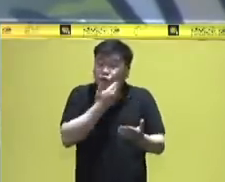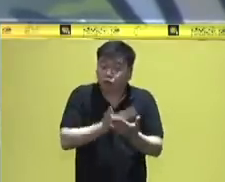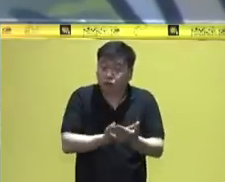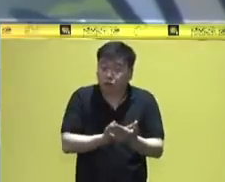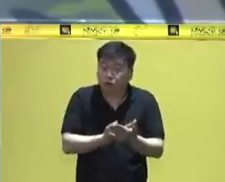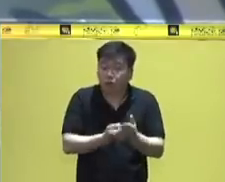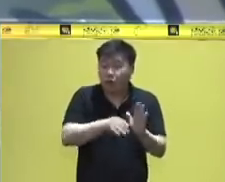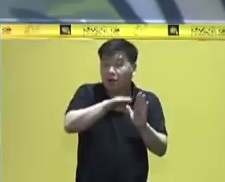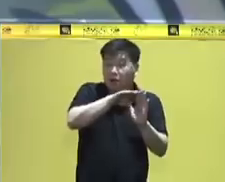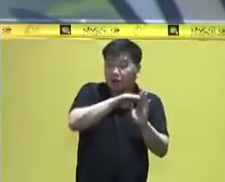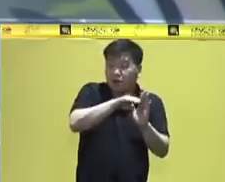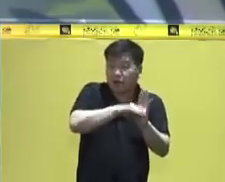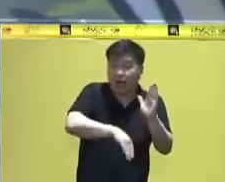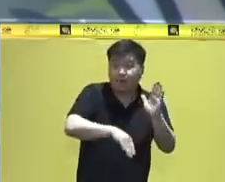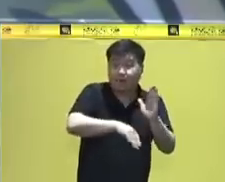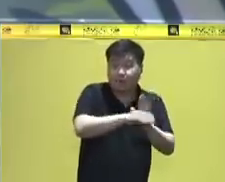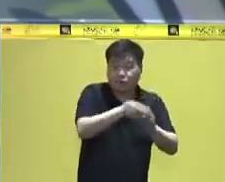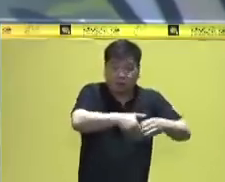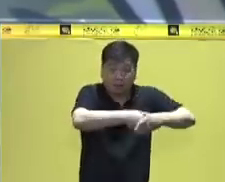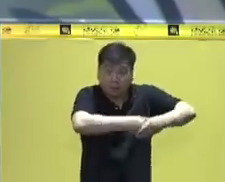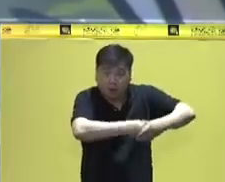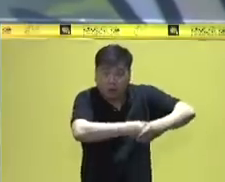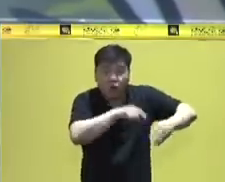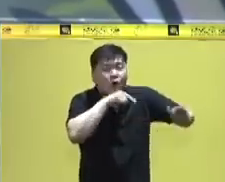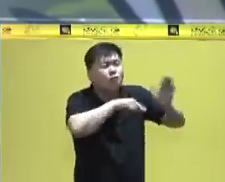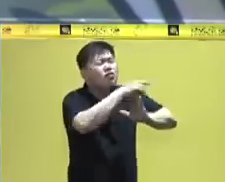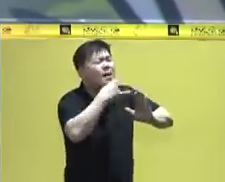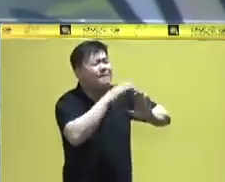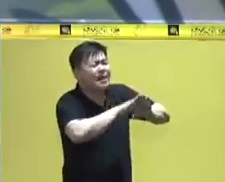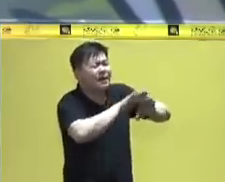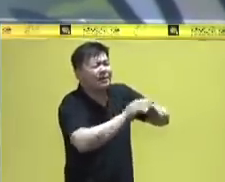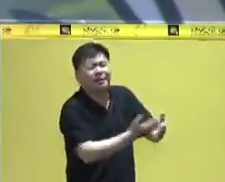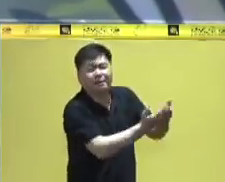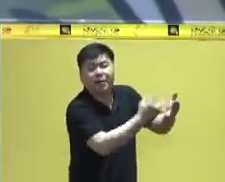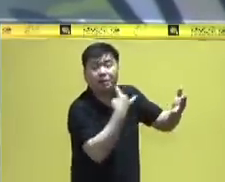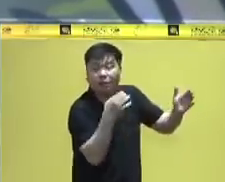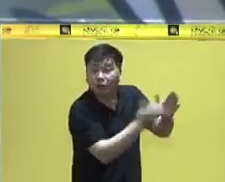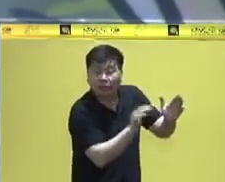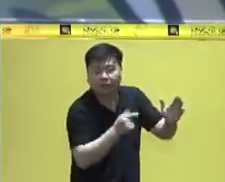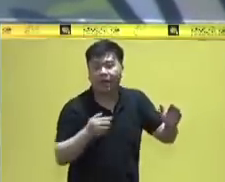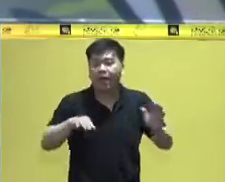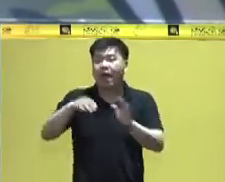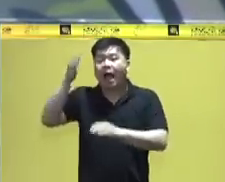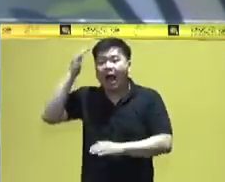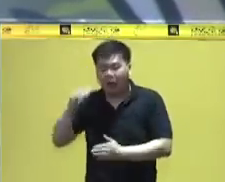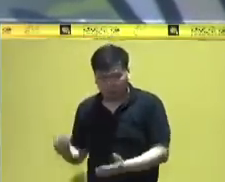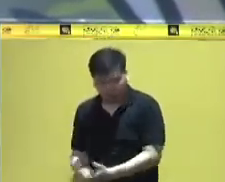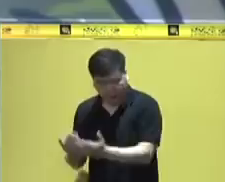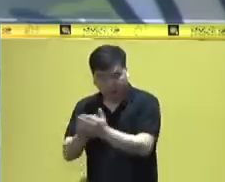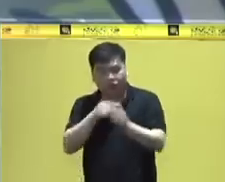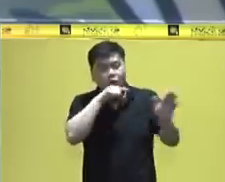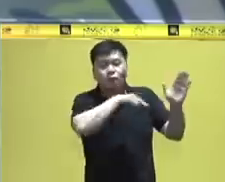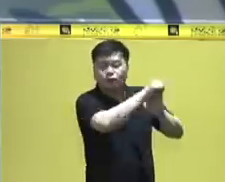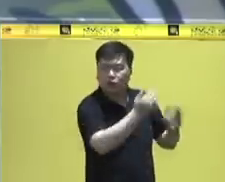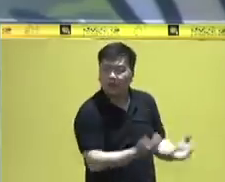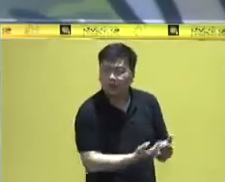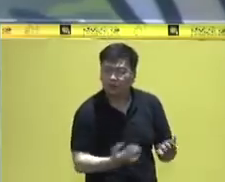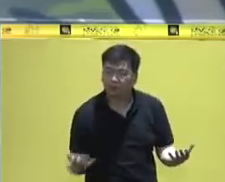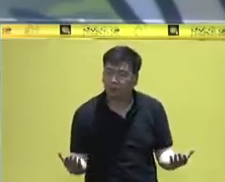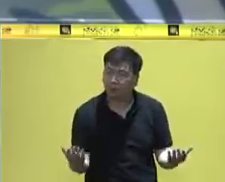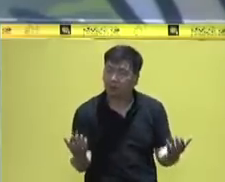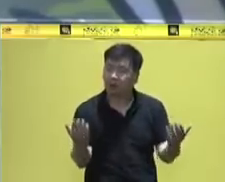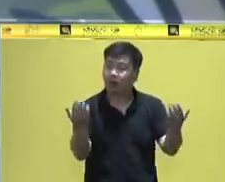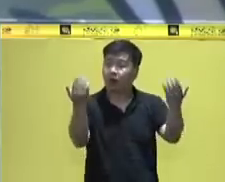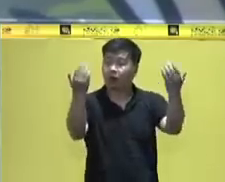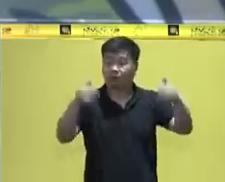남북의 협력이라는 것이 북한만 잘 살게 하는 게 아니고 우리도 잘 살면서 북한이 또 함께 따라올 수 있게 만드는 건데